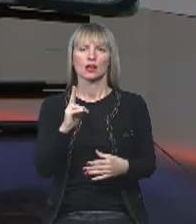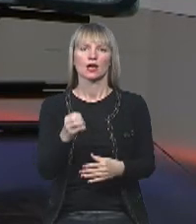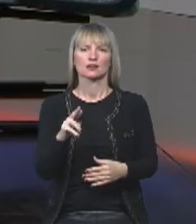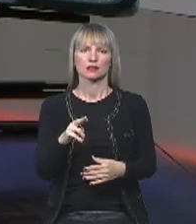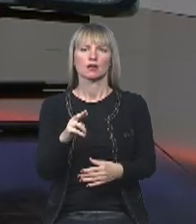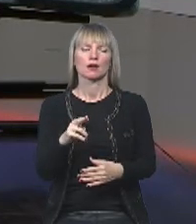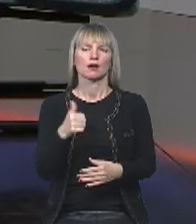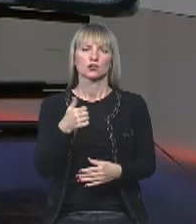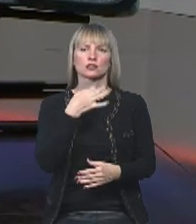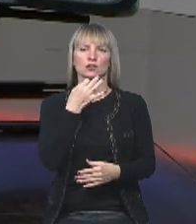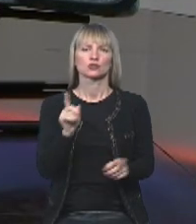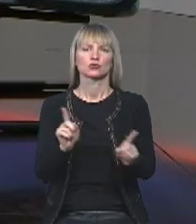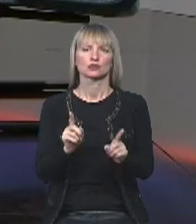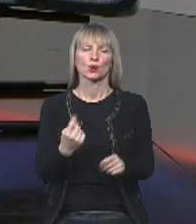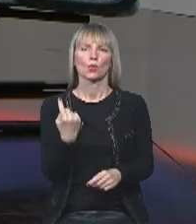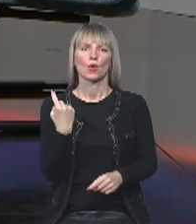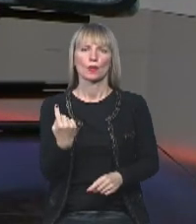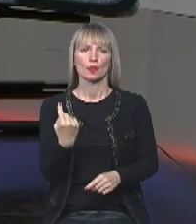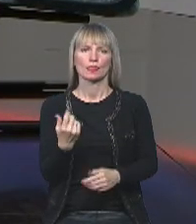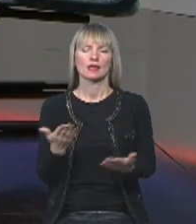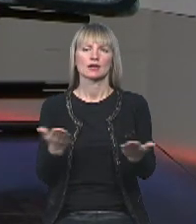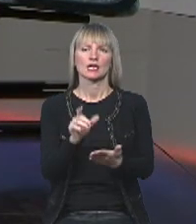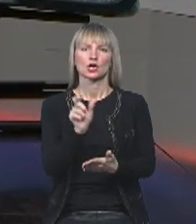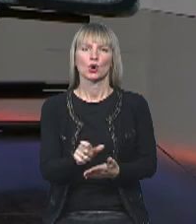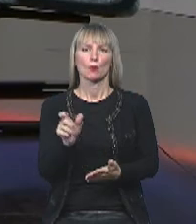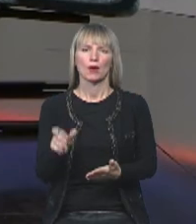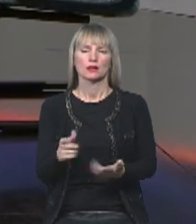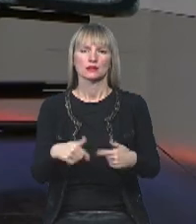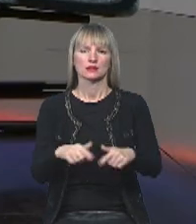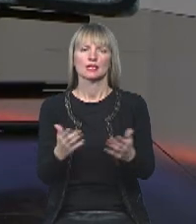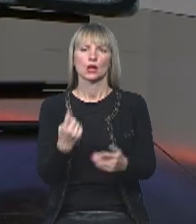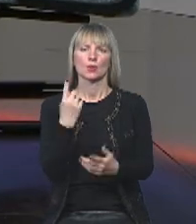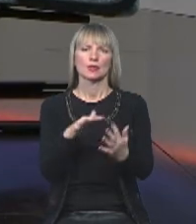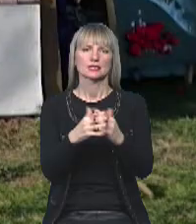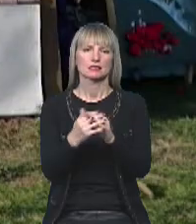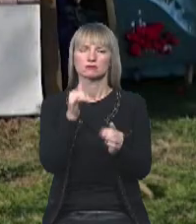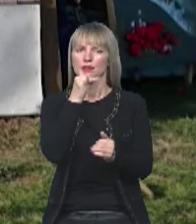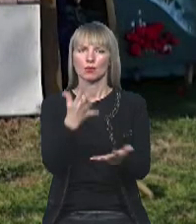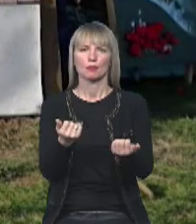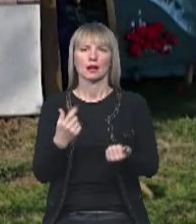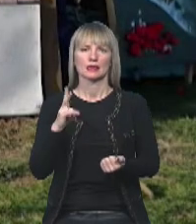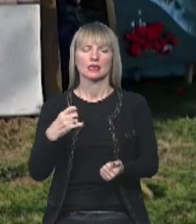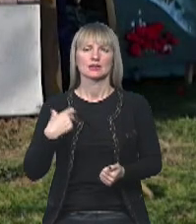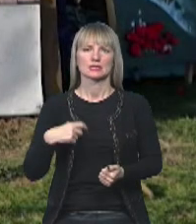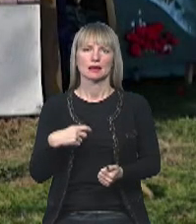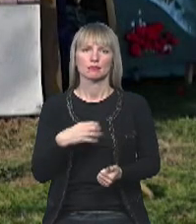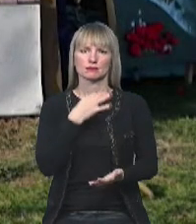слушно зауважила, що одна якась громада, одне якесь селище не може брати на себе АФЕСТ. Ми це називалося. Покажемо, що може.